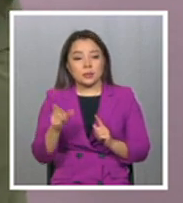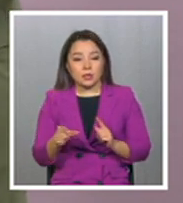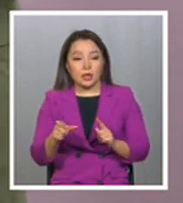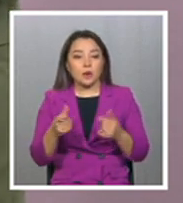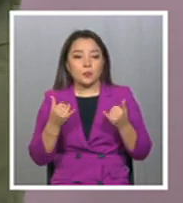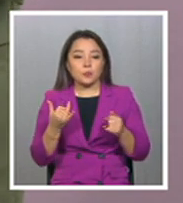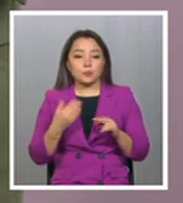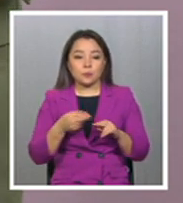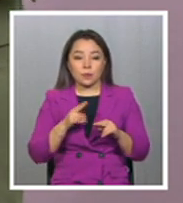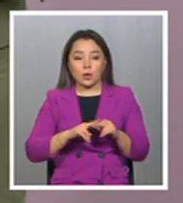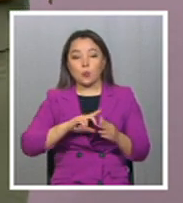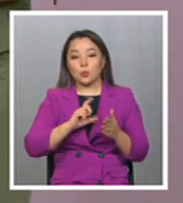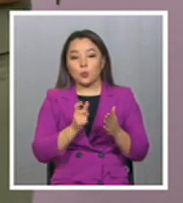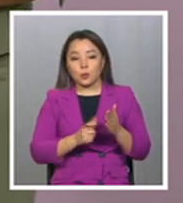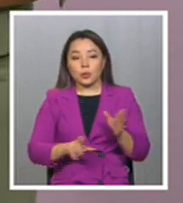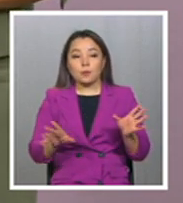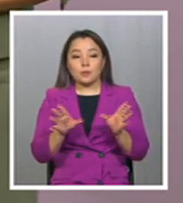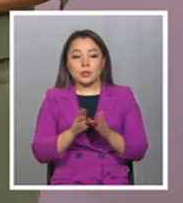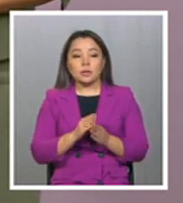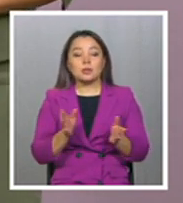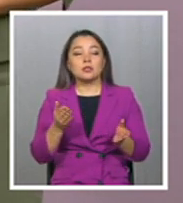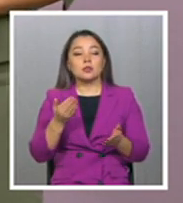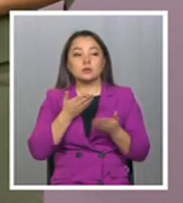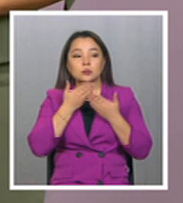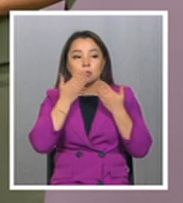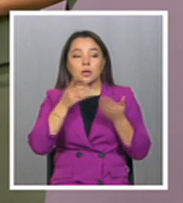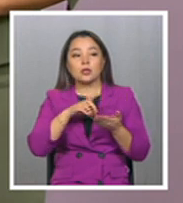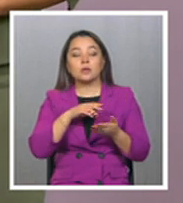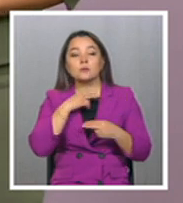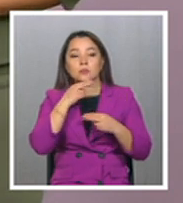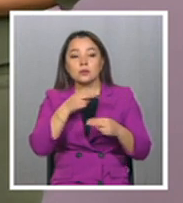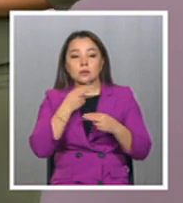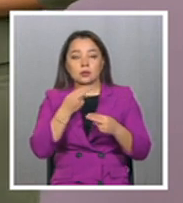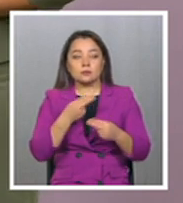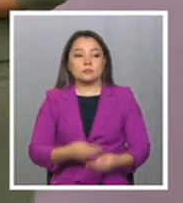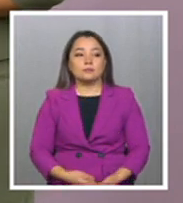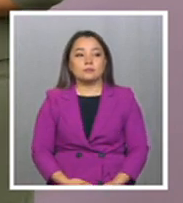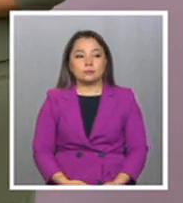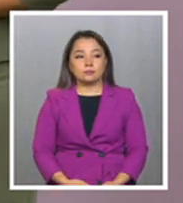Ендеше өлеңді менімен бірге мәнерлеп оқыңдар.